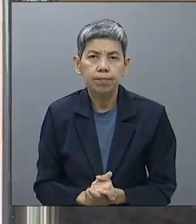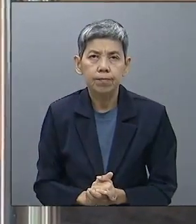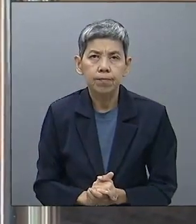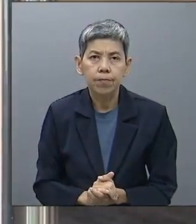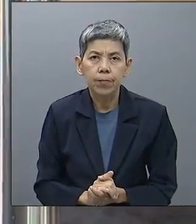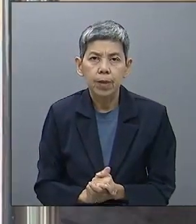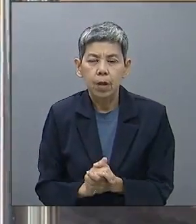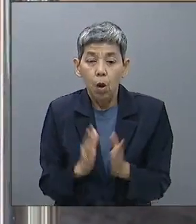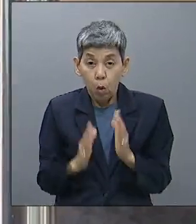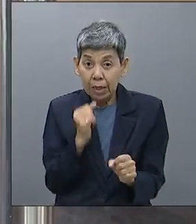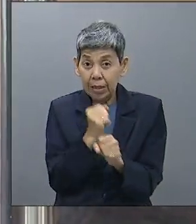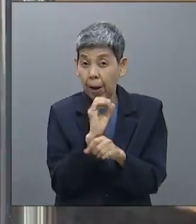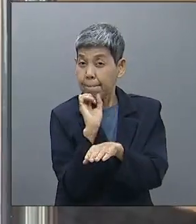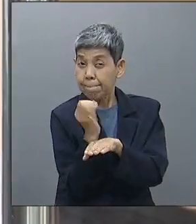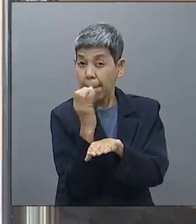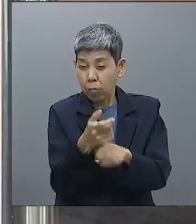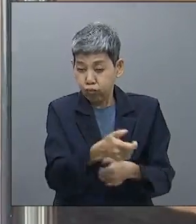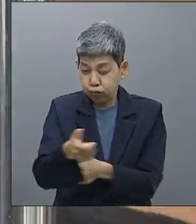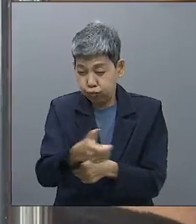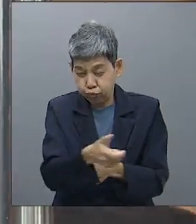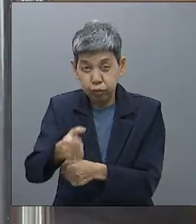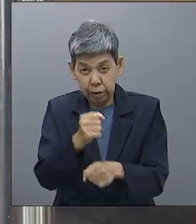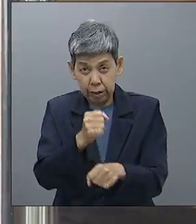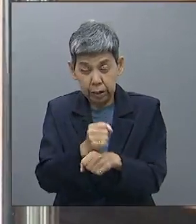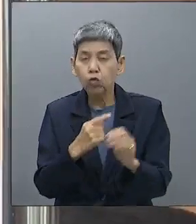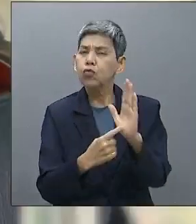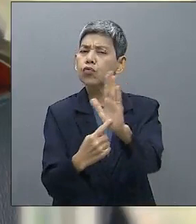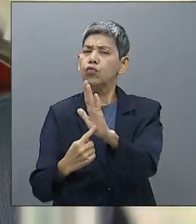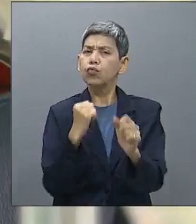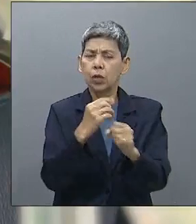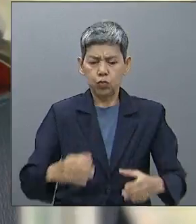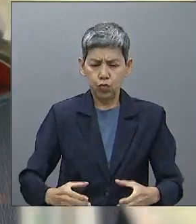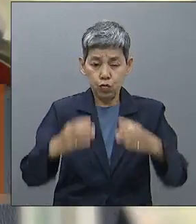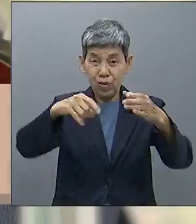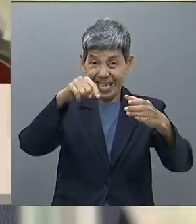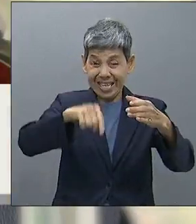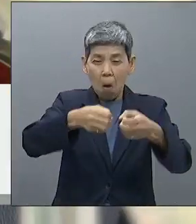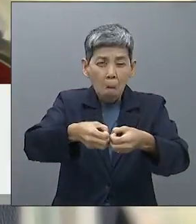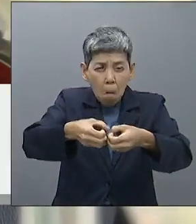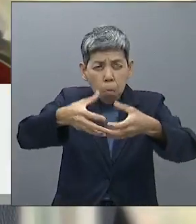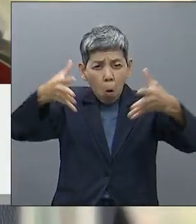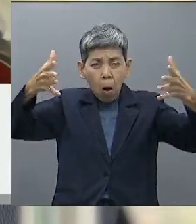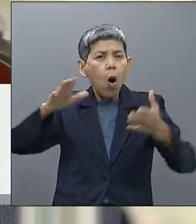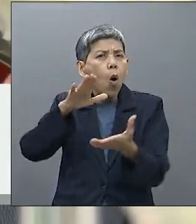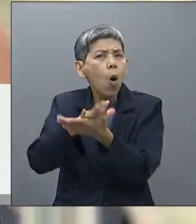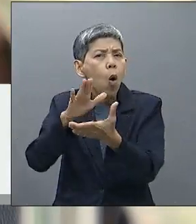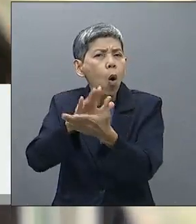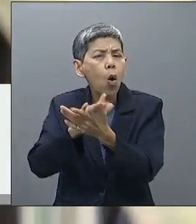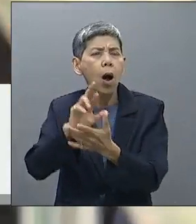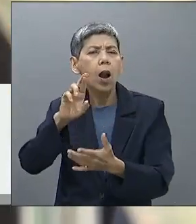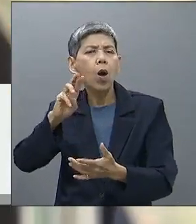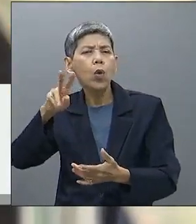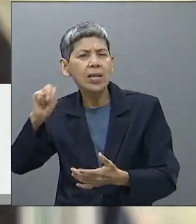จ้าหน้าที่ดับเพลิงสถานีสามเสนที่ปฏิบัติภารกิจสาธิตใช้ถังดับเพลิงแล้วเกิดระเบิดภายในโรงเรียนราชวินิตมัธ